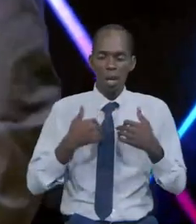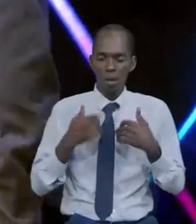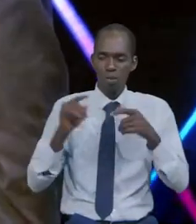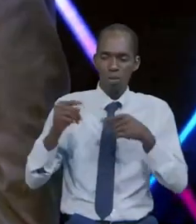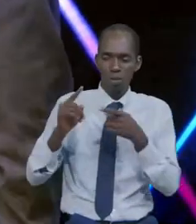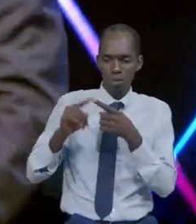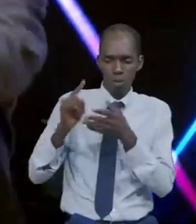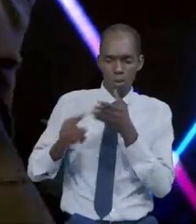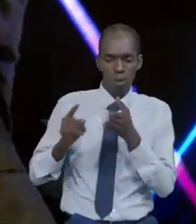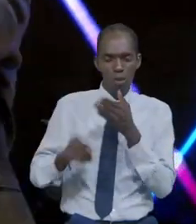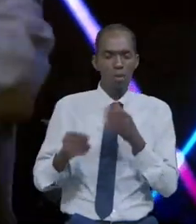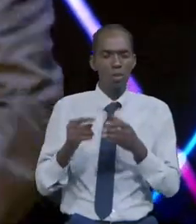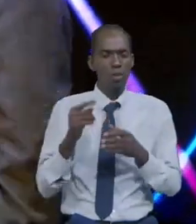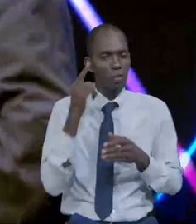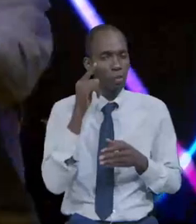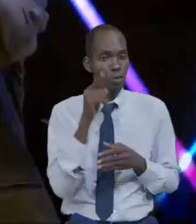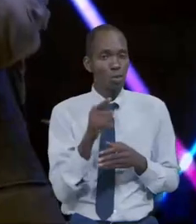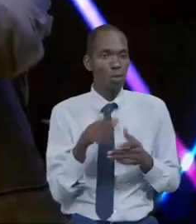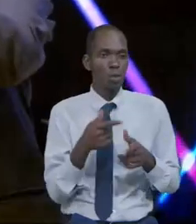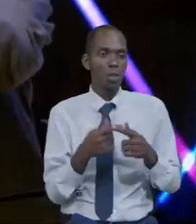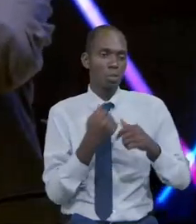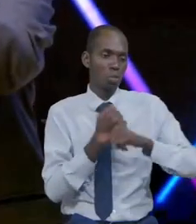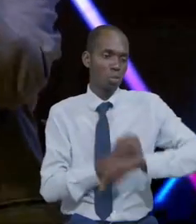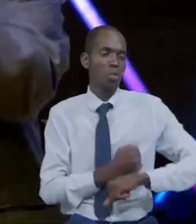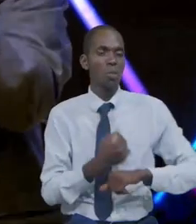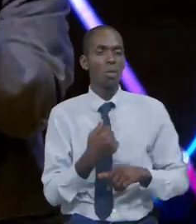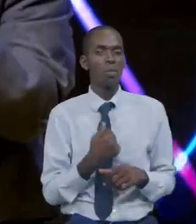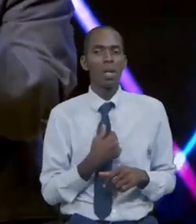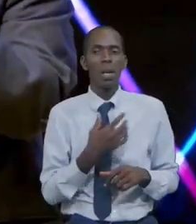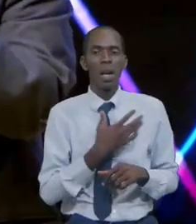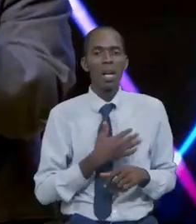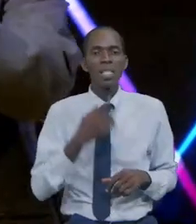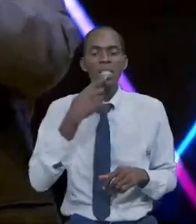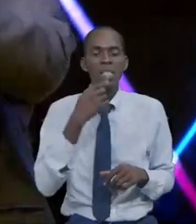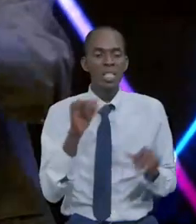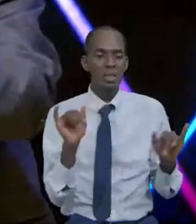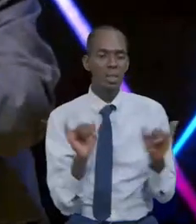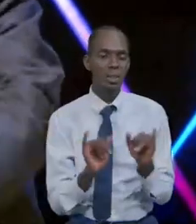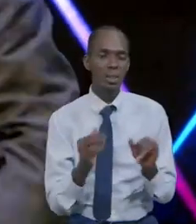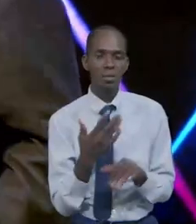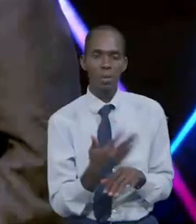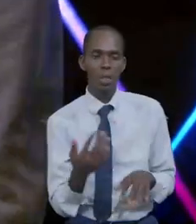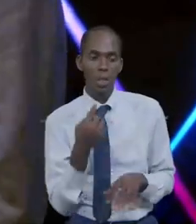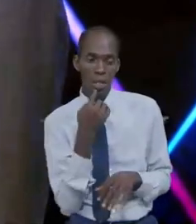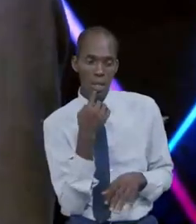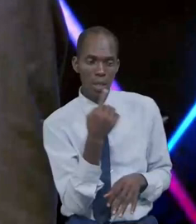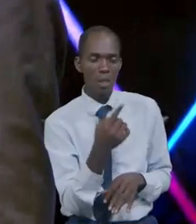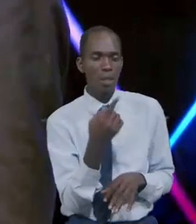S'il vient te demander, il faut me couvrir, il faut me défendre. Dis ce que j'ai dit. Il